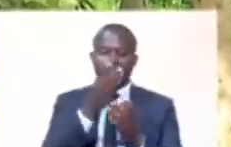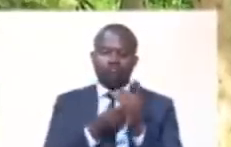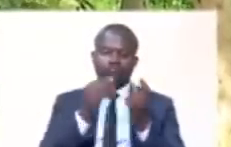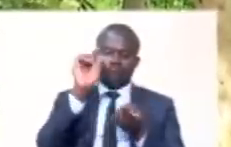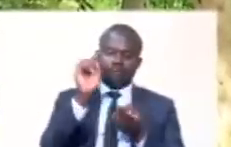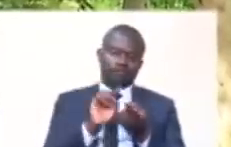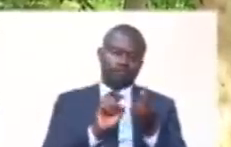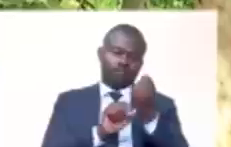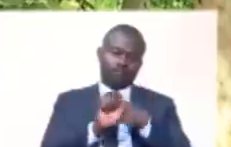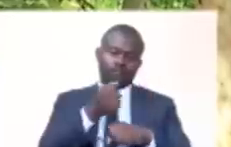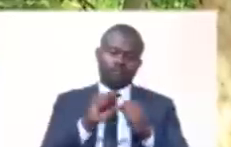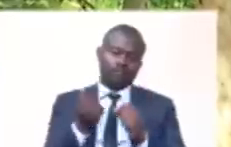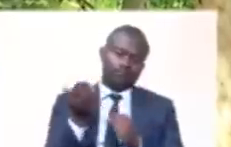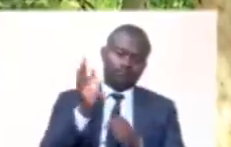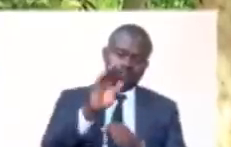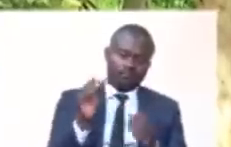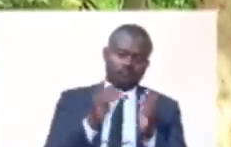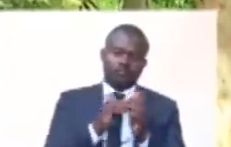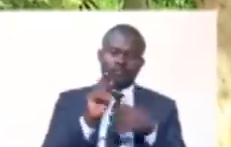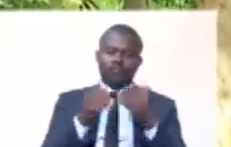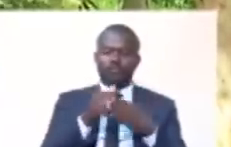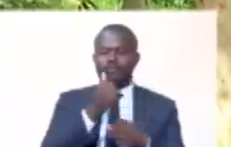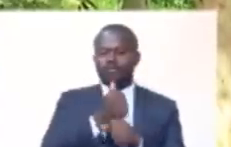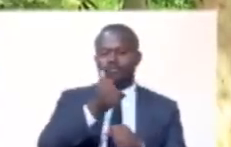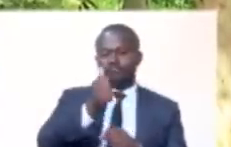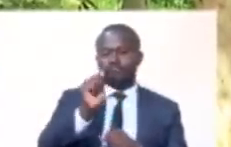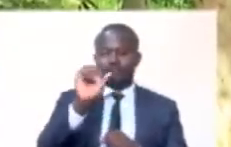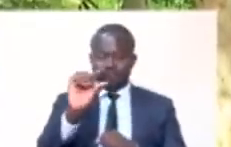kikagabanuka, imirimo ikagaruka, na ba bantu barwiyemezamirimo